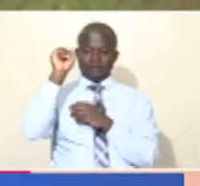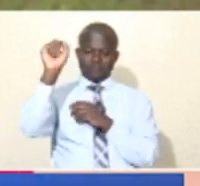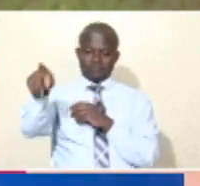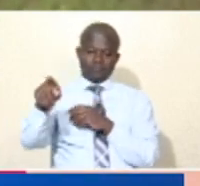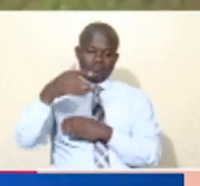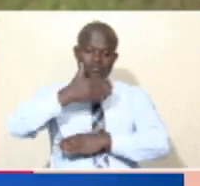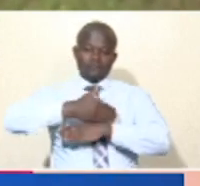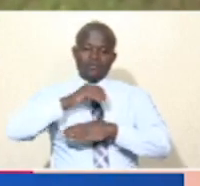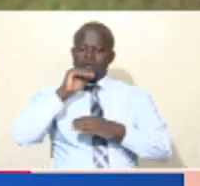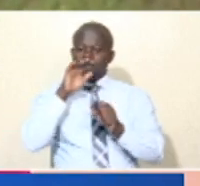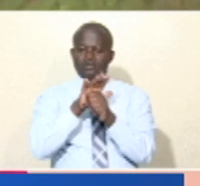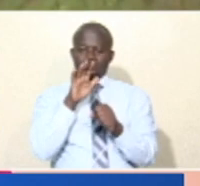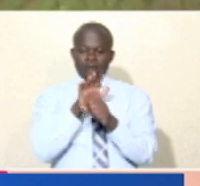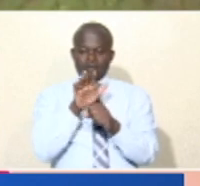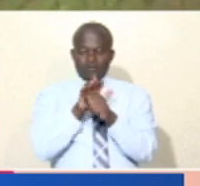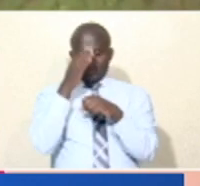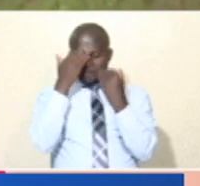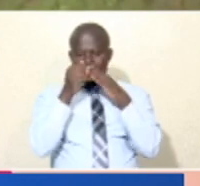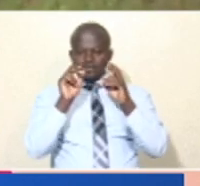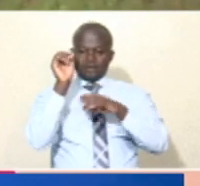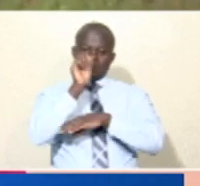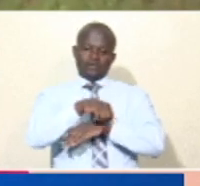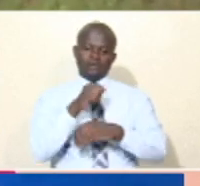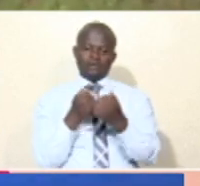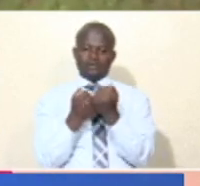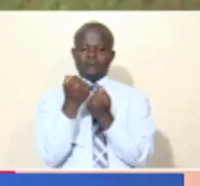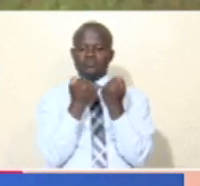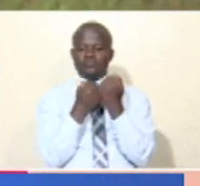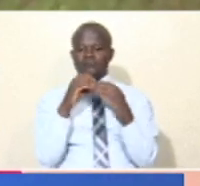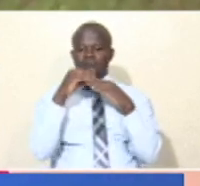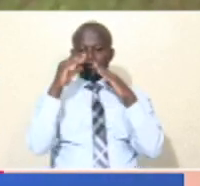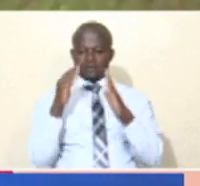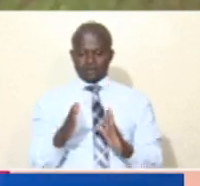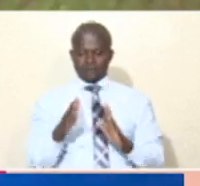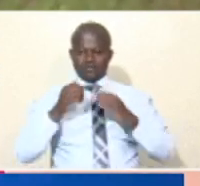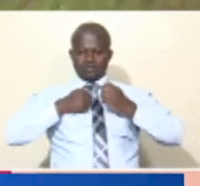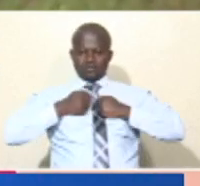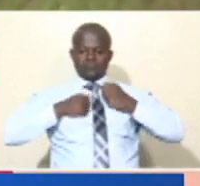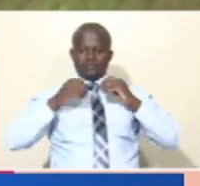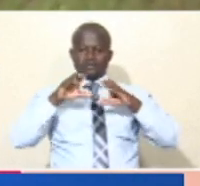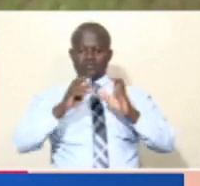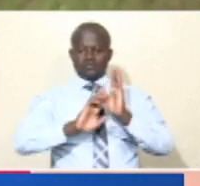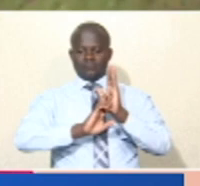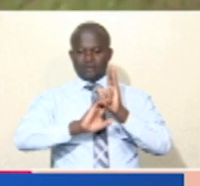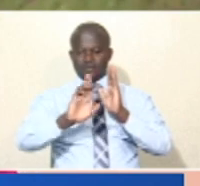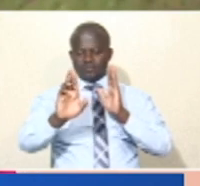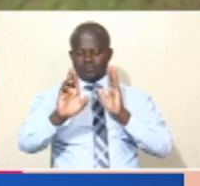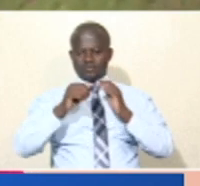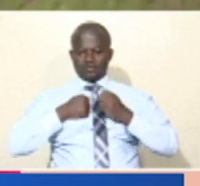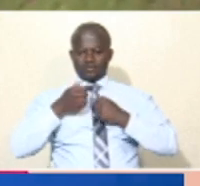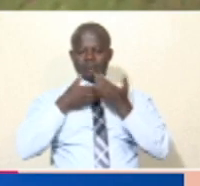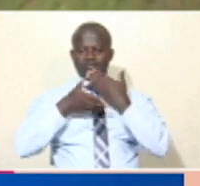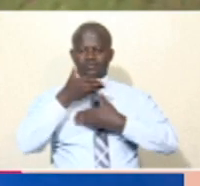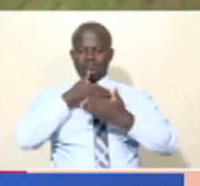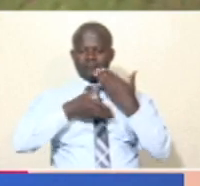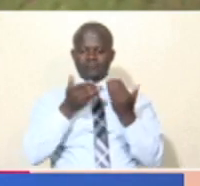y'umupaka bataraba benshi kugira ngo barusheho kugenderanira. Ubuyobozi bw'u Rwanda, itsinda rihagarariye u Rwanda muri ibi biganiro,